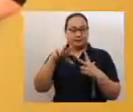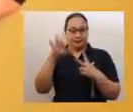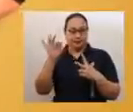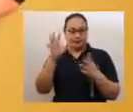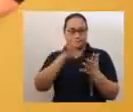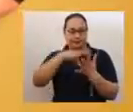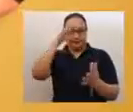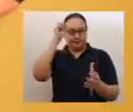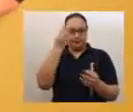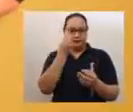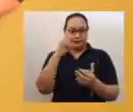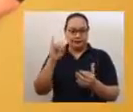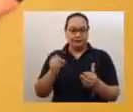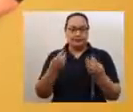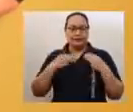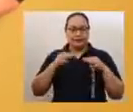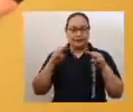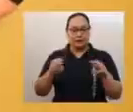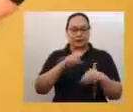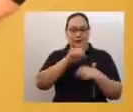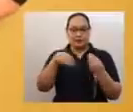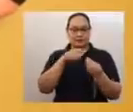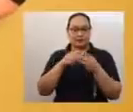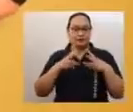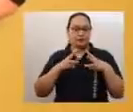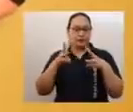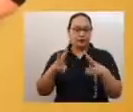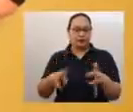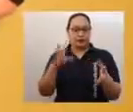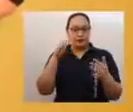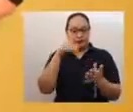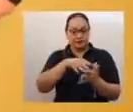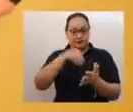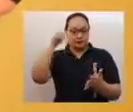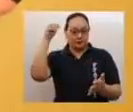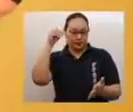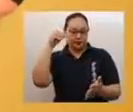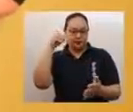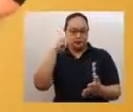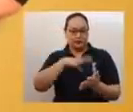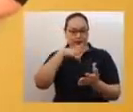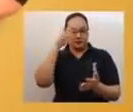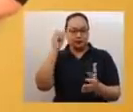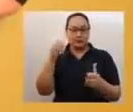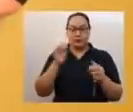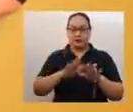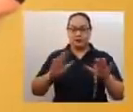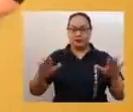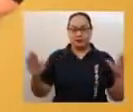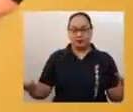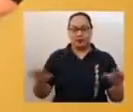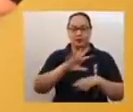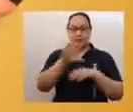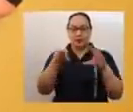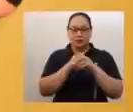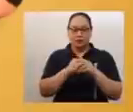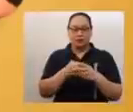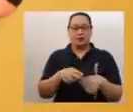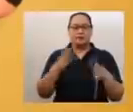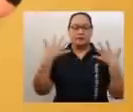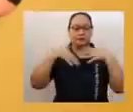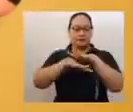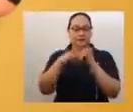Ang alternative learning modality ay tumutukoy sa pamamaraan ng pagkatuto ng mga bata. Nakapaloob dito ang